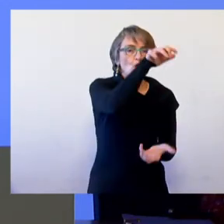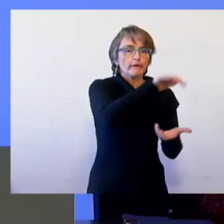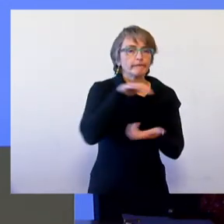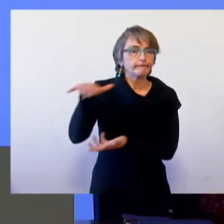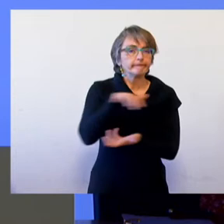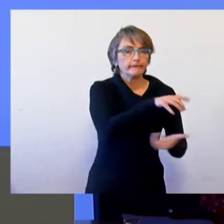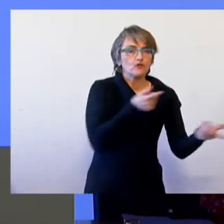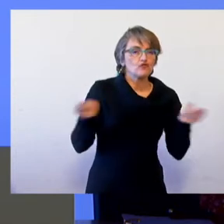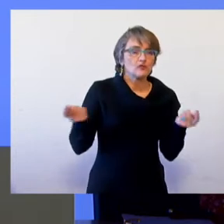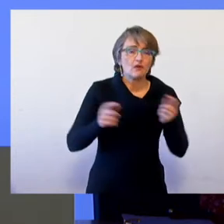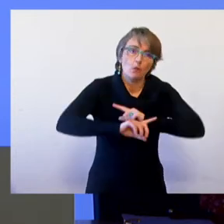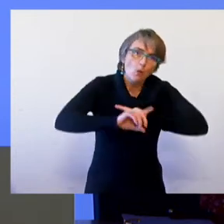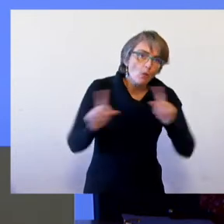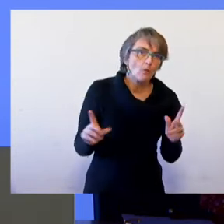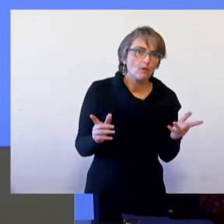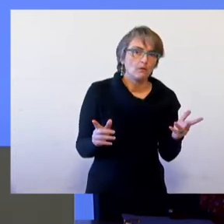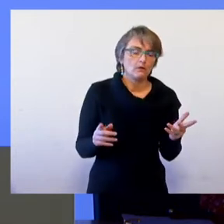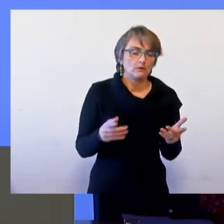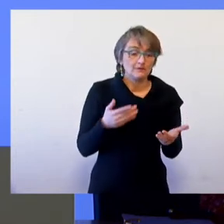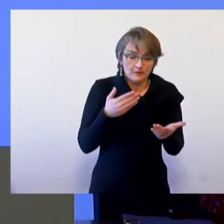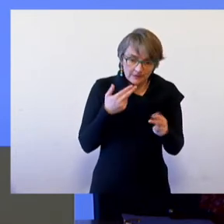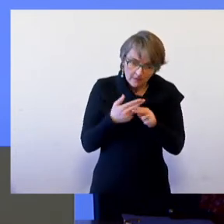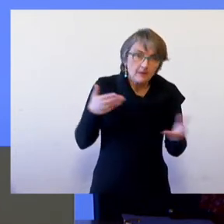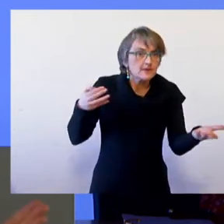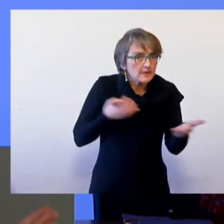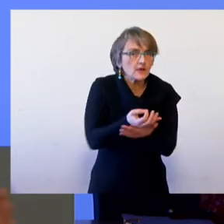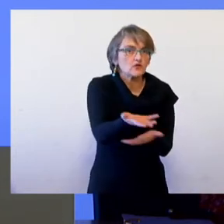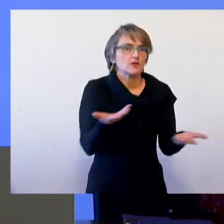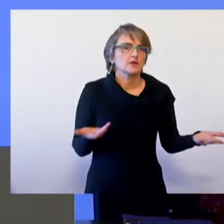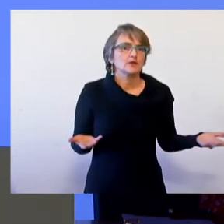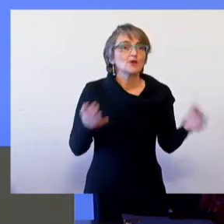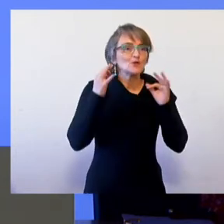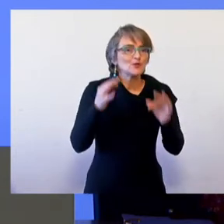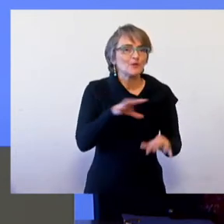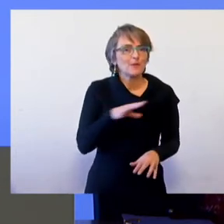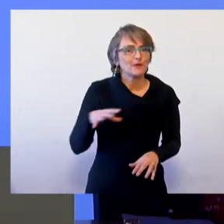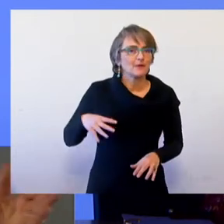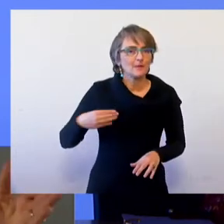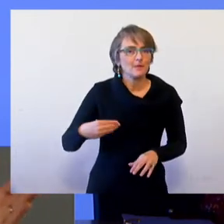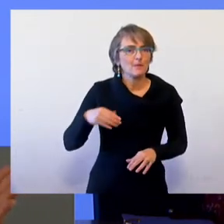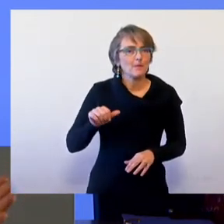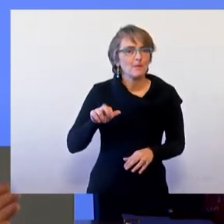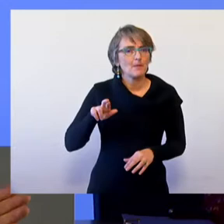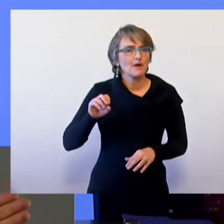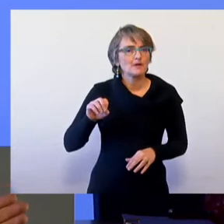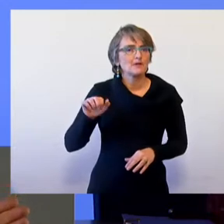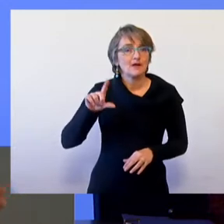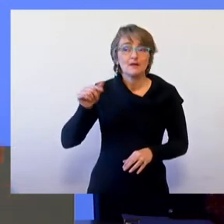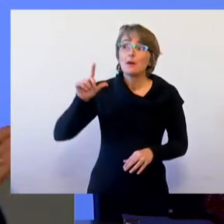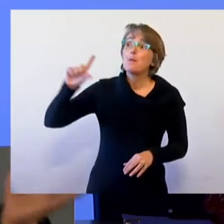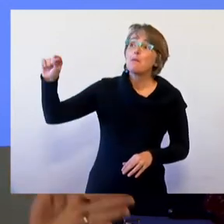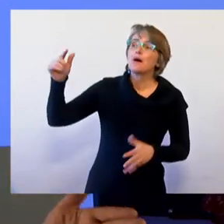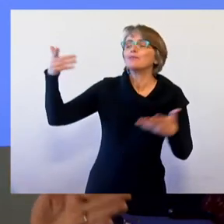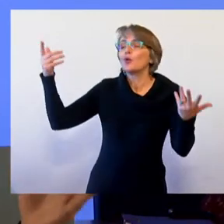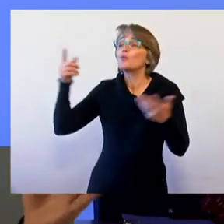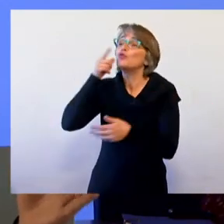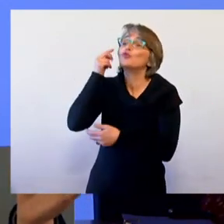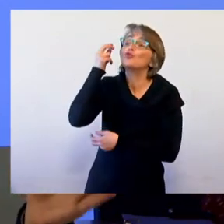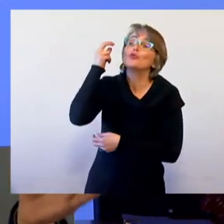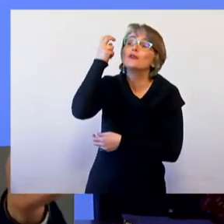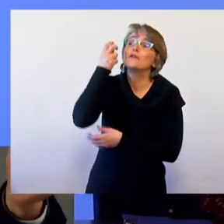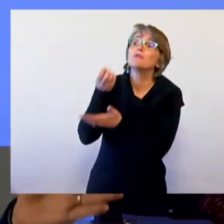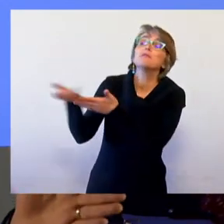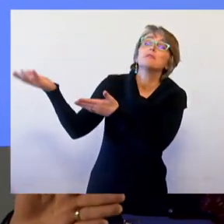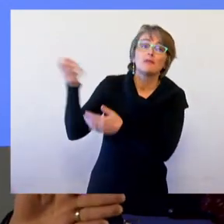une stratégie. Et là, avec la création, et Mme Marsala, elle est partie, mais je vous lui transmettrai, M. Lévita, qui a engagé